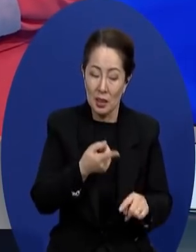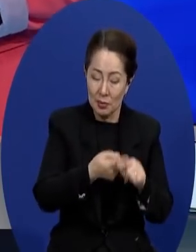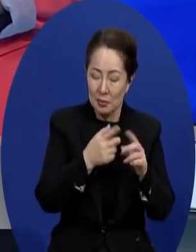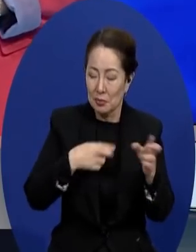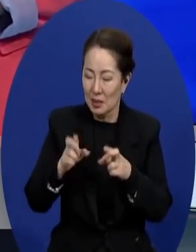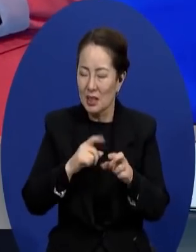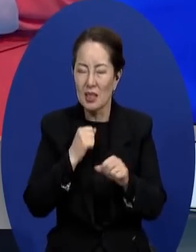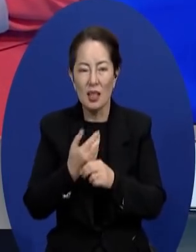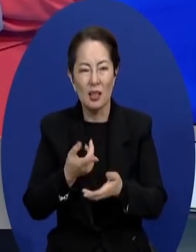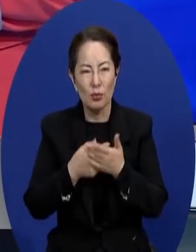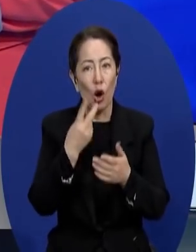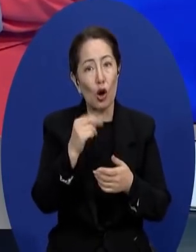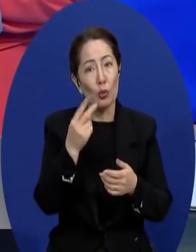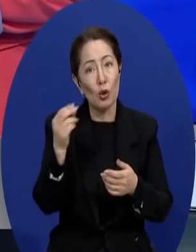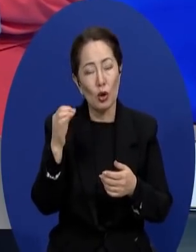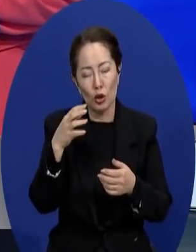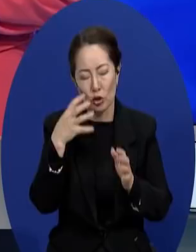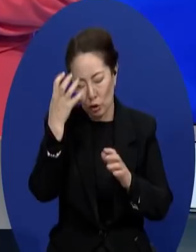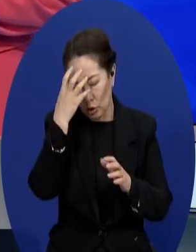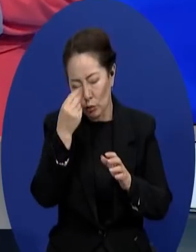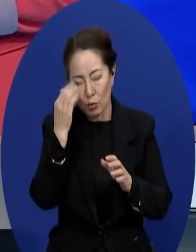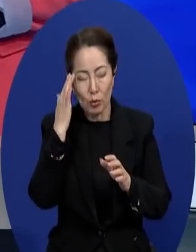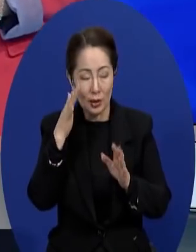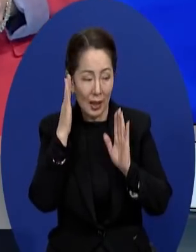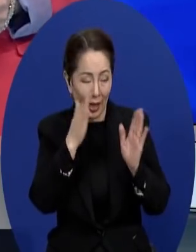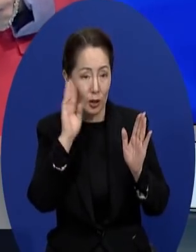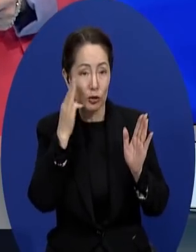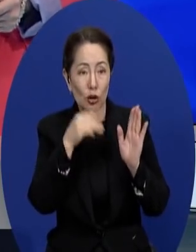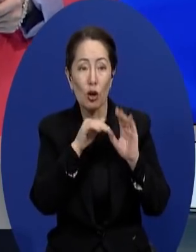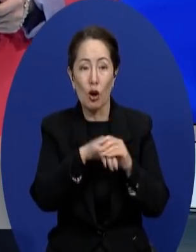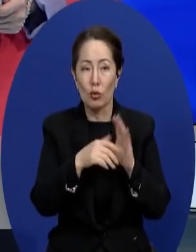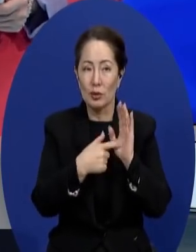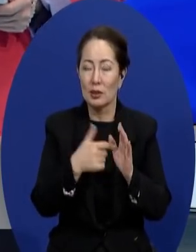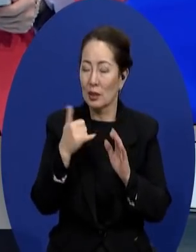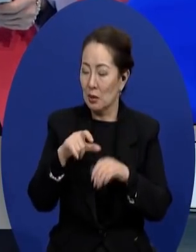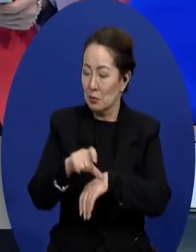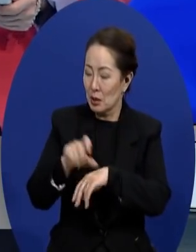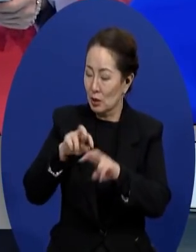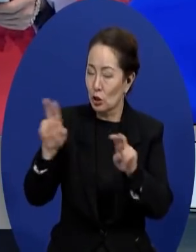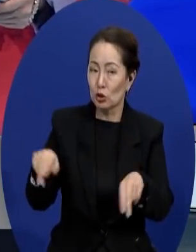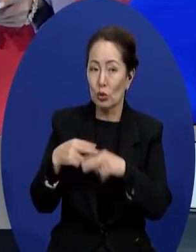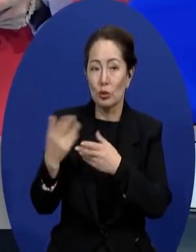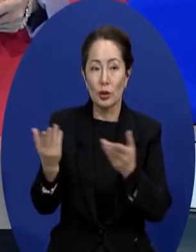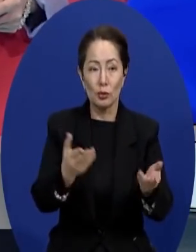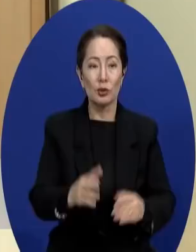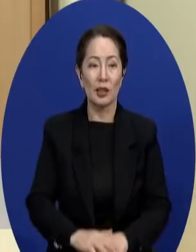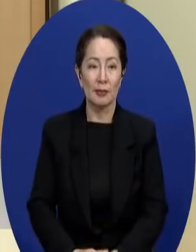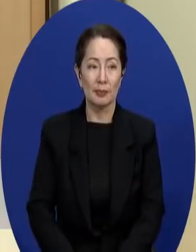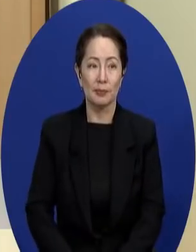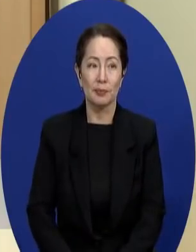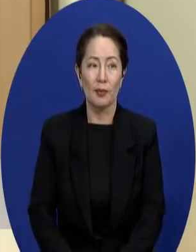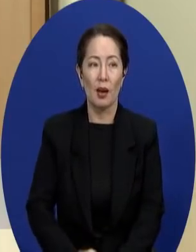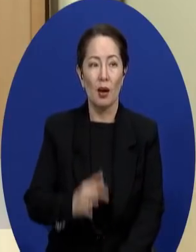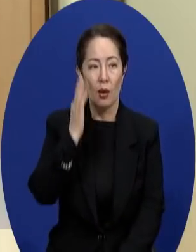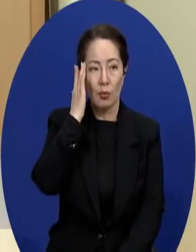бол 22 оны хэрэв төрийн мөнгөний бодлогыг харах юм бол энэ төлөвлөнд маш тод тусгасан байдаг. За одоо та бүхэнд зарим шинжээчдийн дүгнэлтийг үзүүлье. Бодлогын